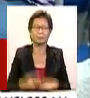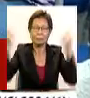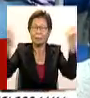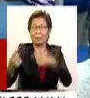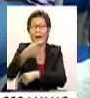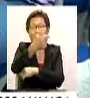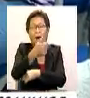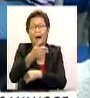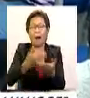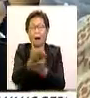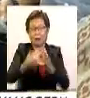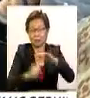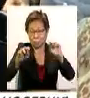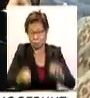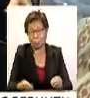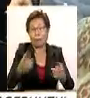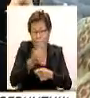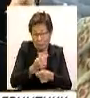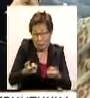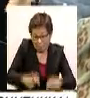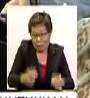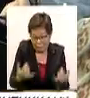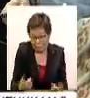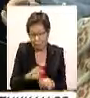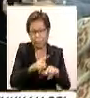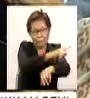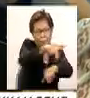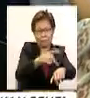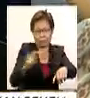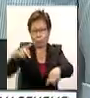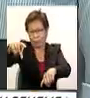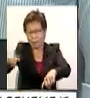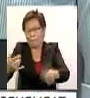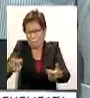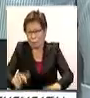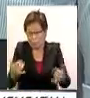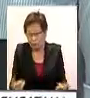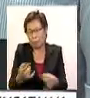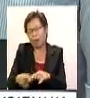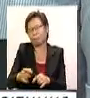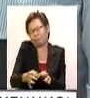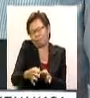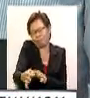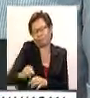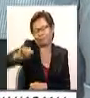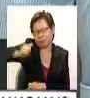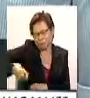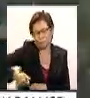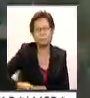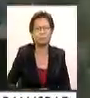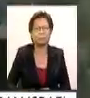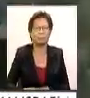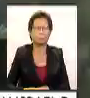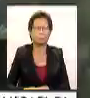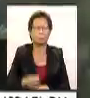Sambutan Hak Asasi Manusia sepatutnya berlangsung hari ini di Padang Timur, Petaling Jaya, tetapi ditunda kepada esok.